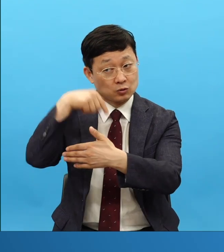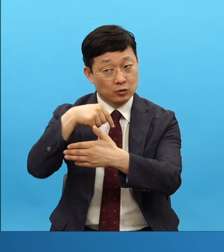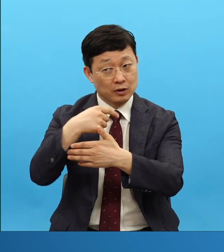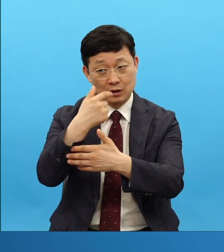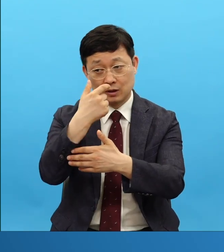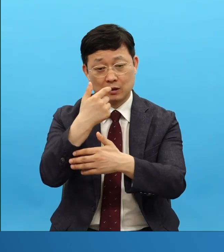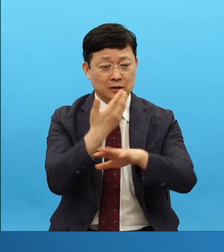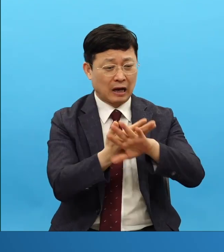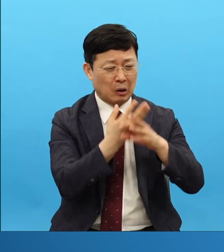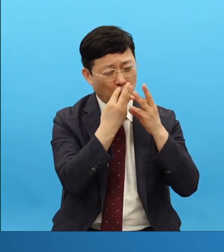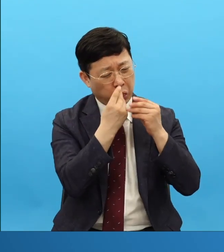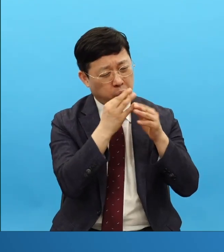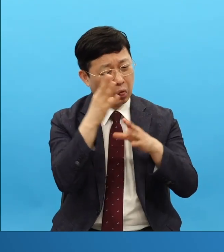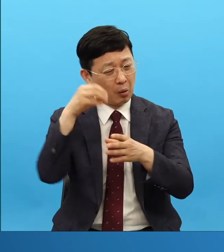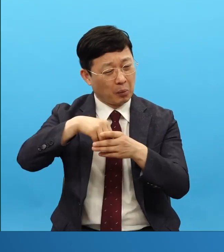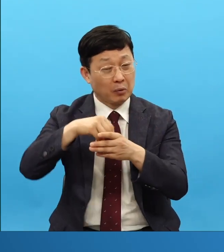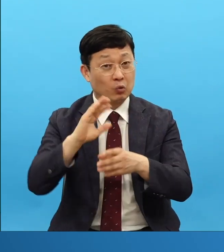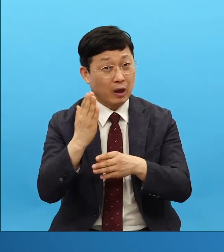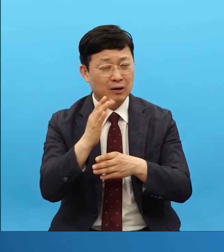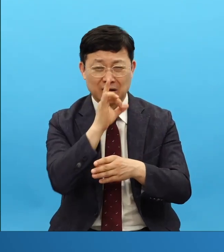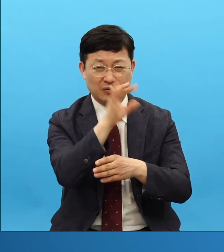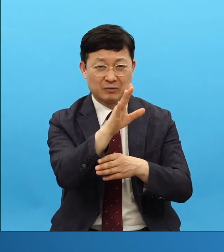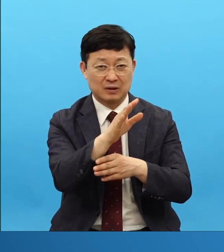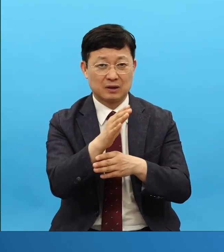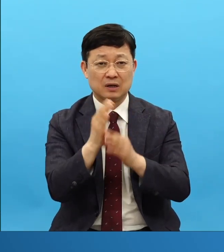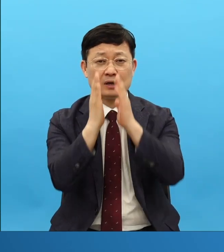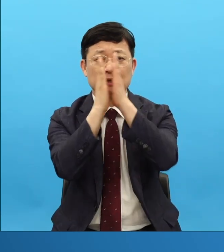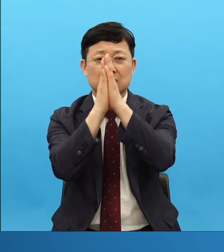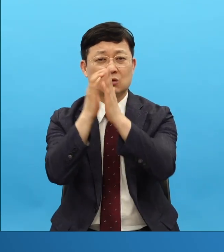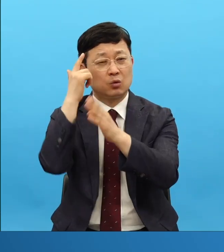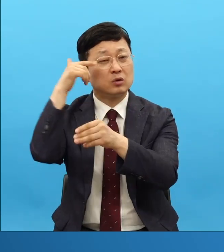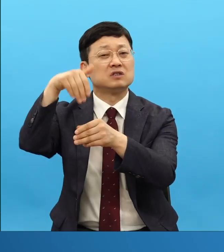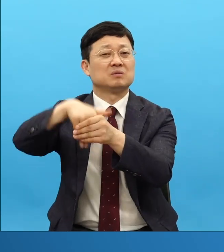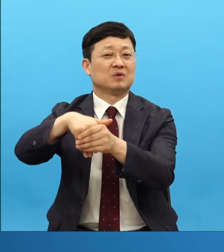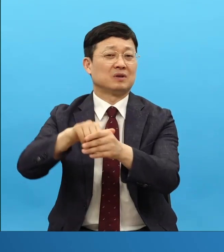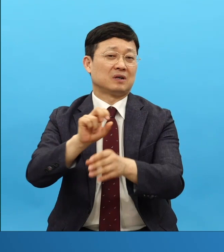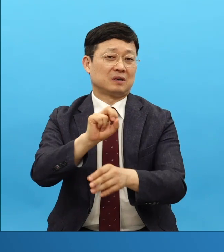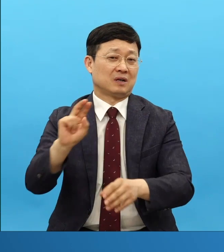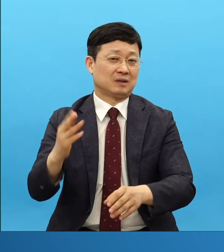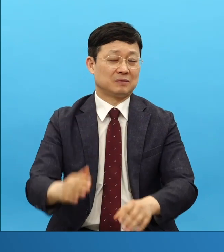심으면 되겠어요? 이걸 심어야지. The mind and soul of the remnant, we mustn't imprint anything else. We must